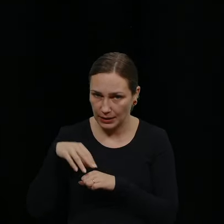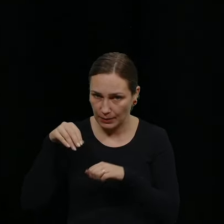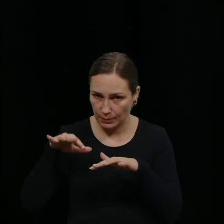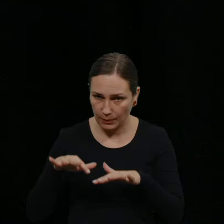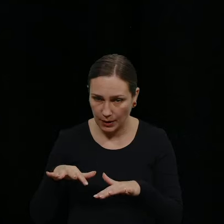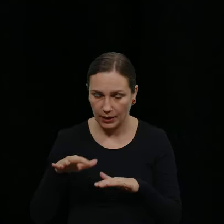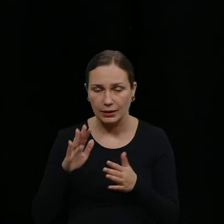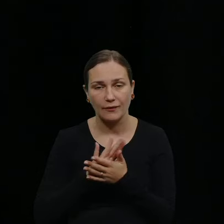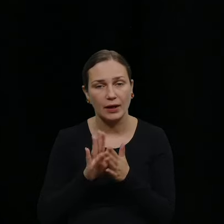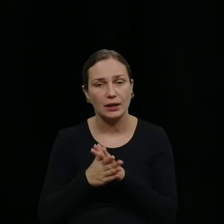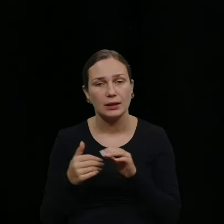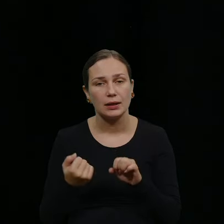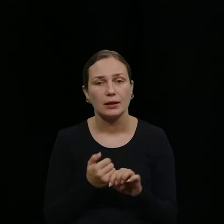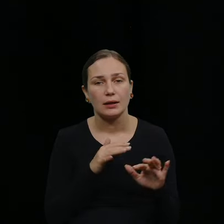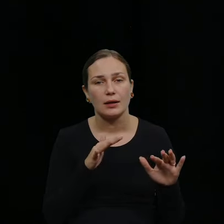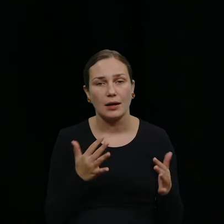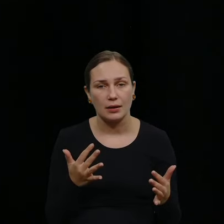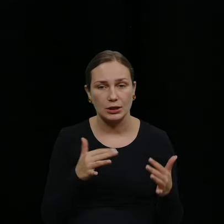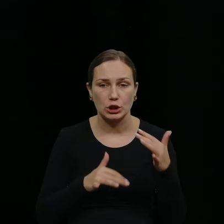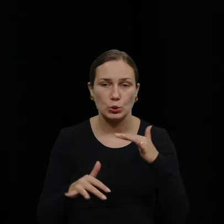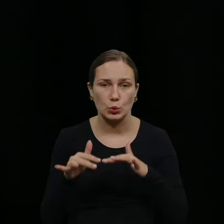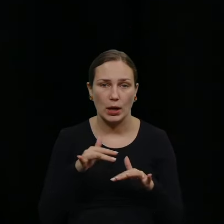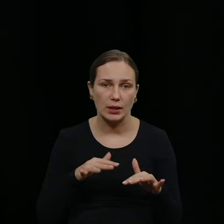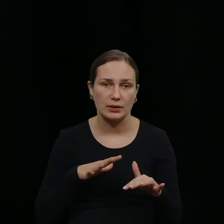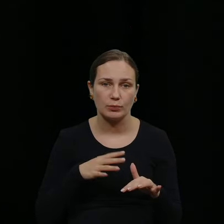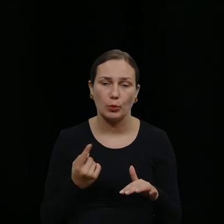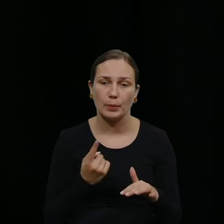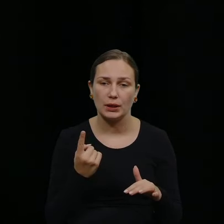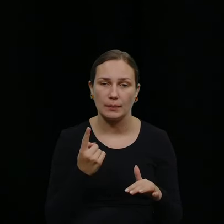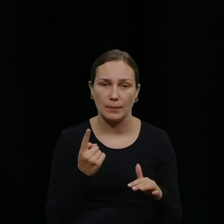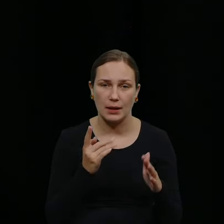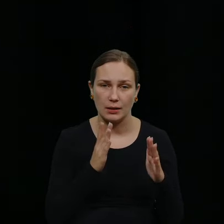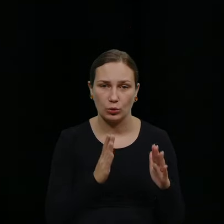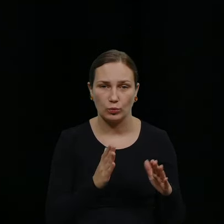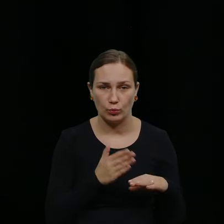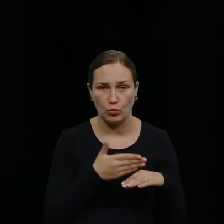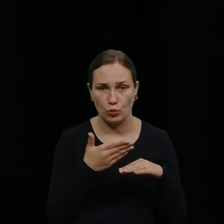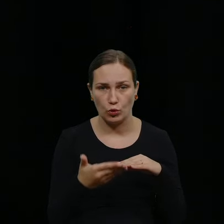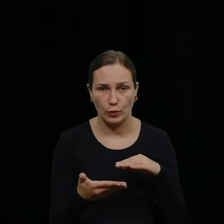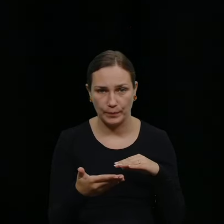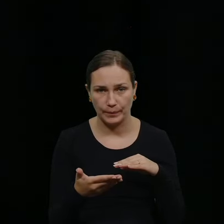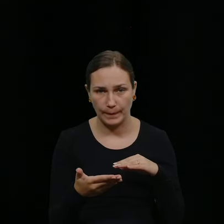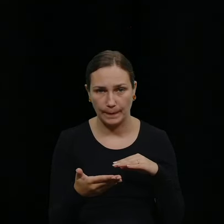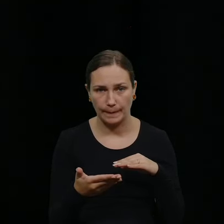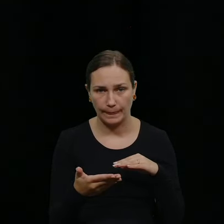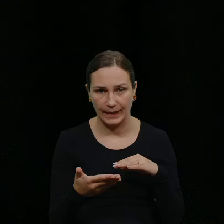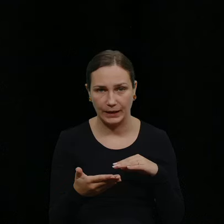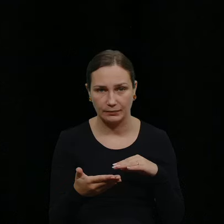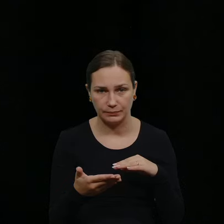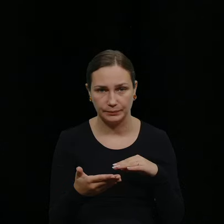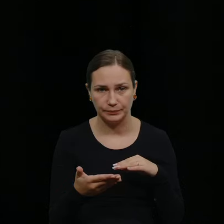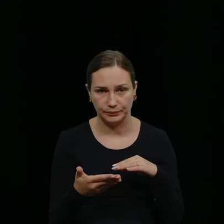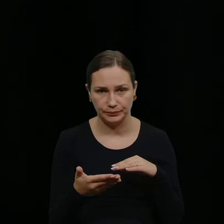reikia tvarkyti ir situacija, kuri susiklostė po pirmo turo, yra, sakyčiau,